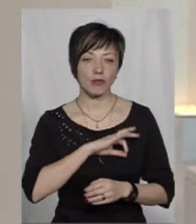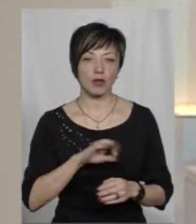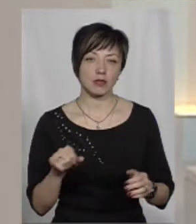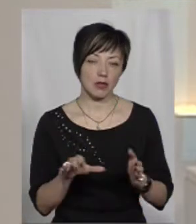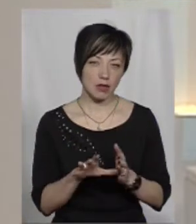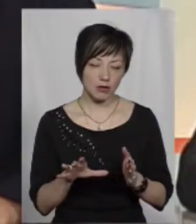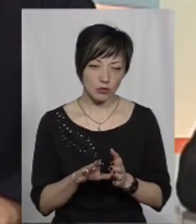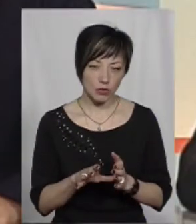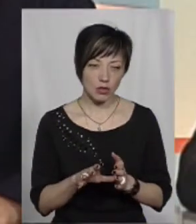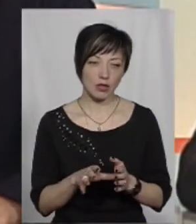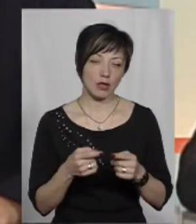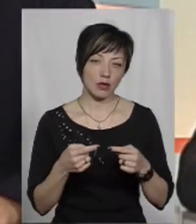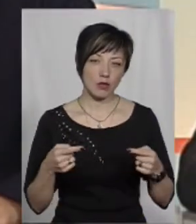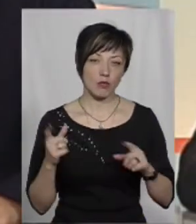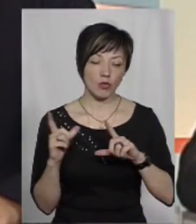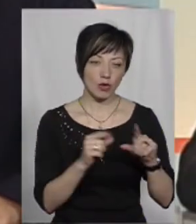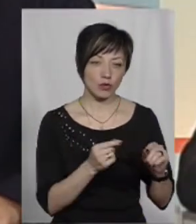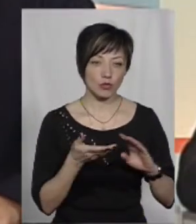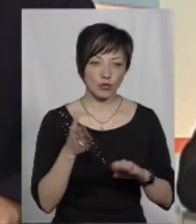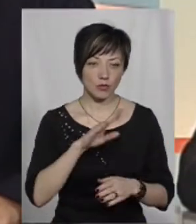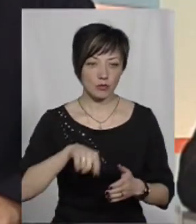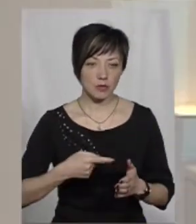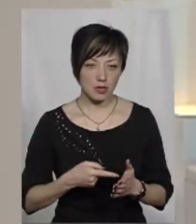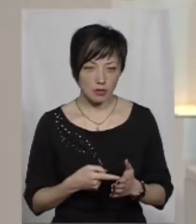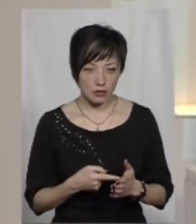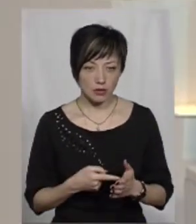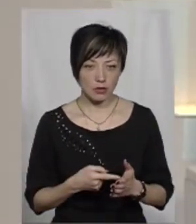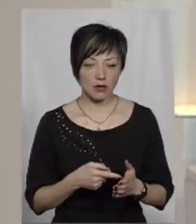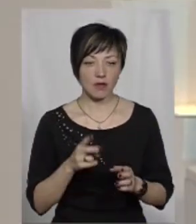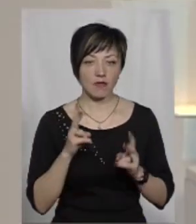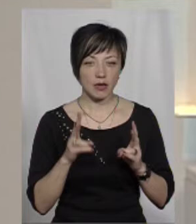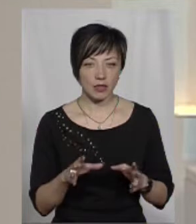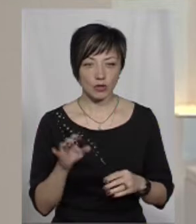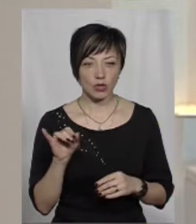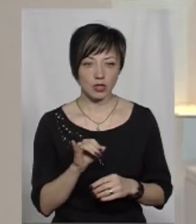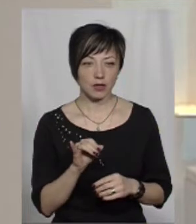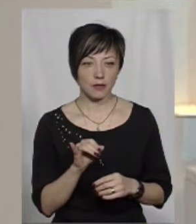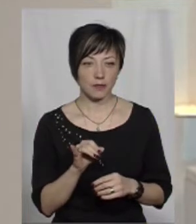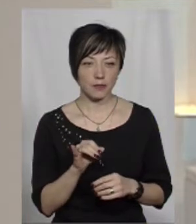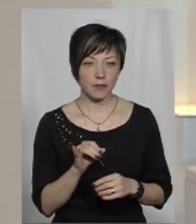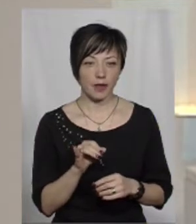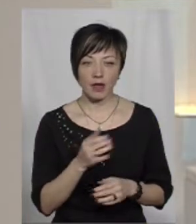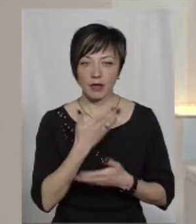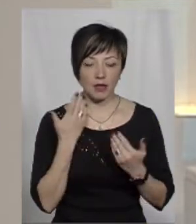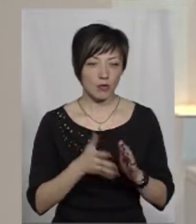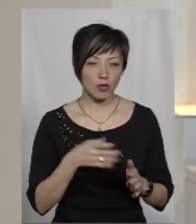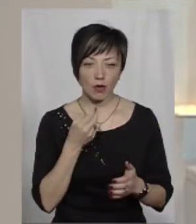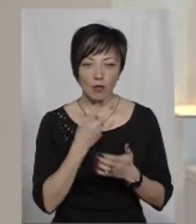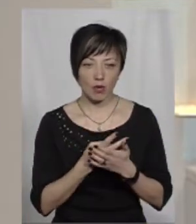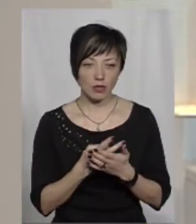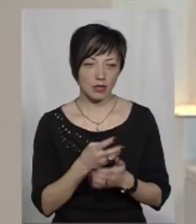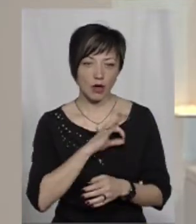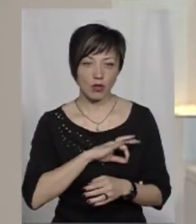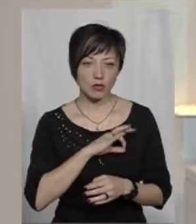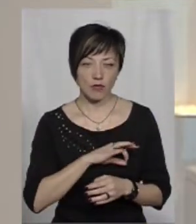користувалася електроенергією, потім поїхала до себе в місто, в квартиру, і не подала покази, бо вона